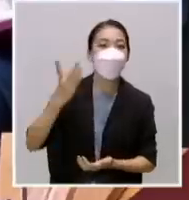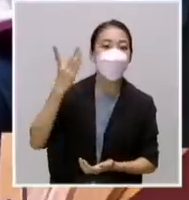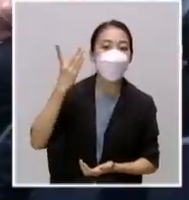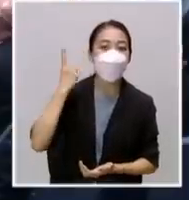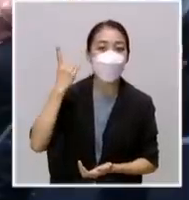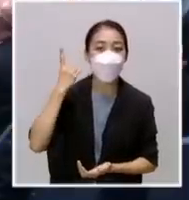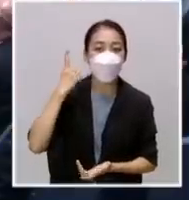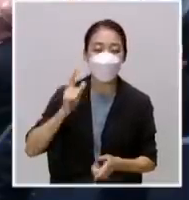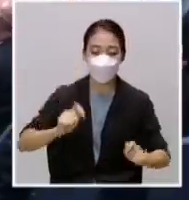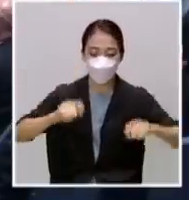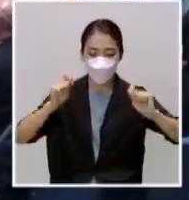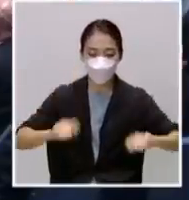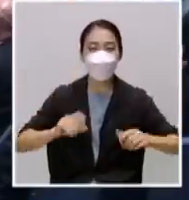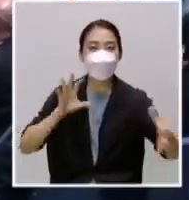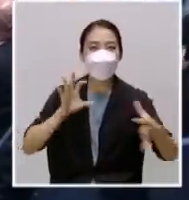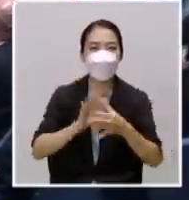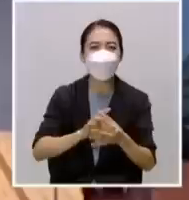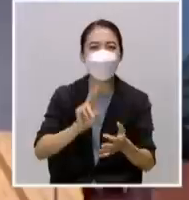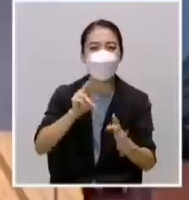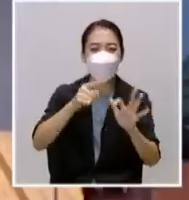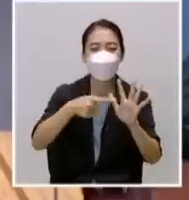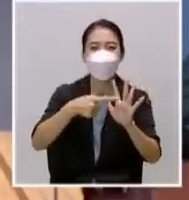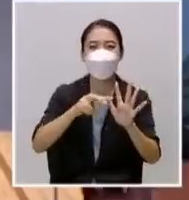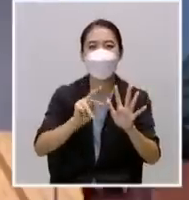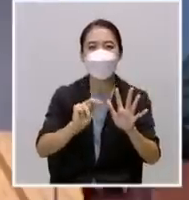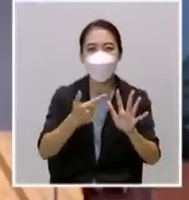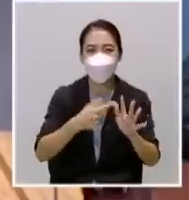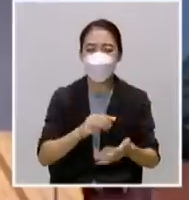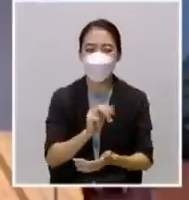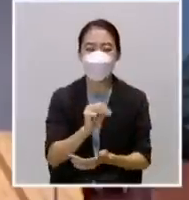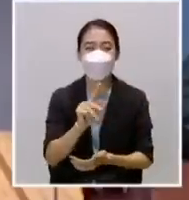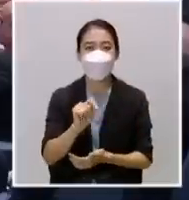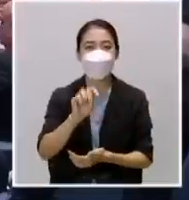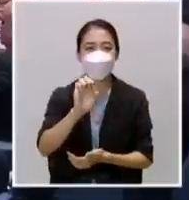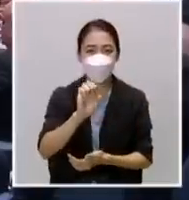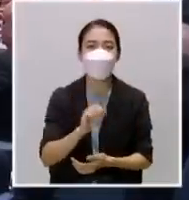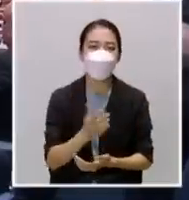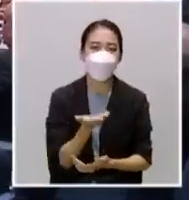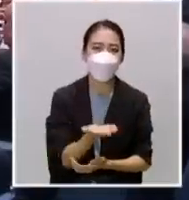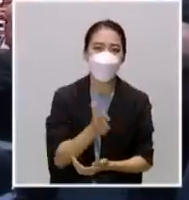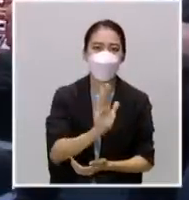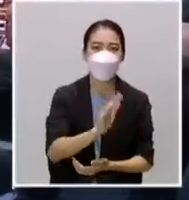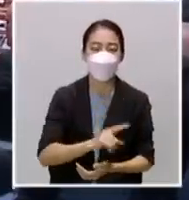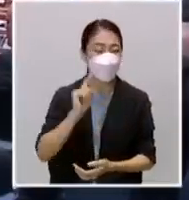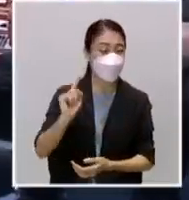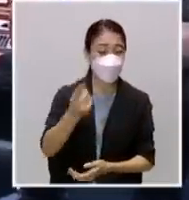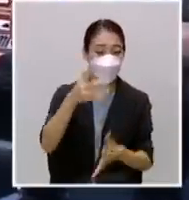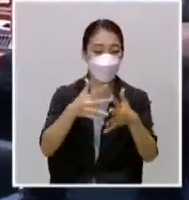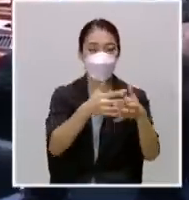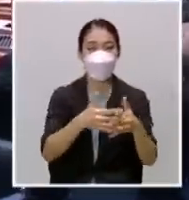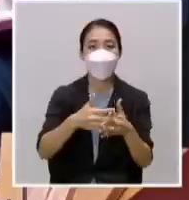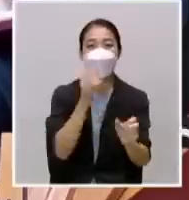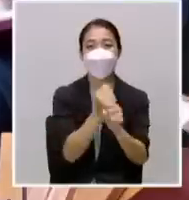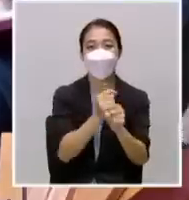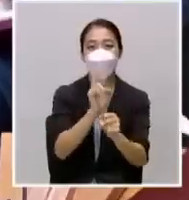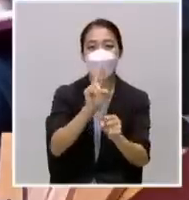านนี้เกี่ยวกับร่างมติ UNSC ประณามรัสเซียกรณีบุกยูเครนที่ร่างขึ้นมาโดยสหรัฐอเมริกาโดยรั